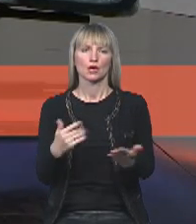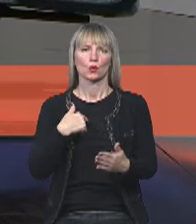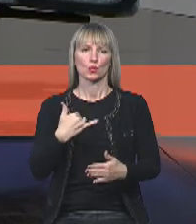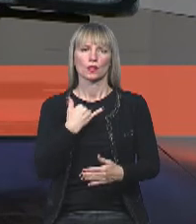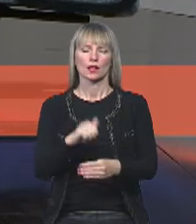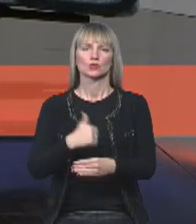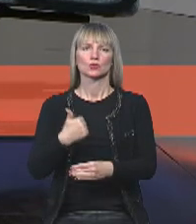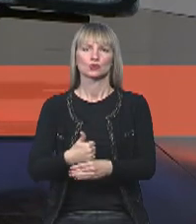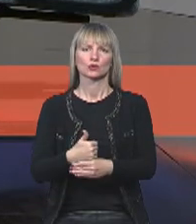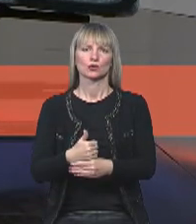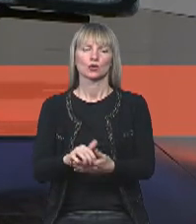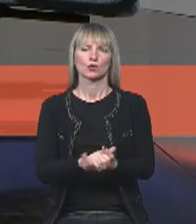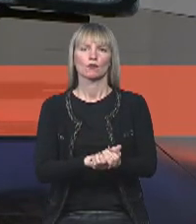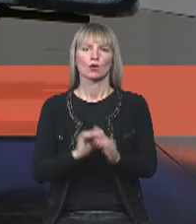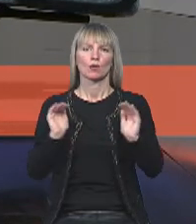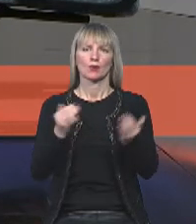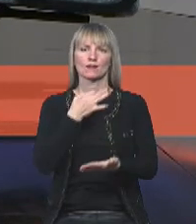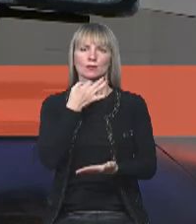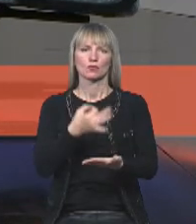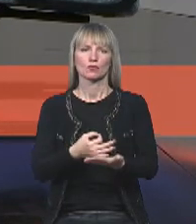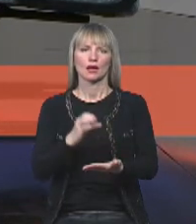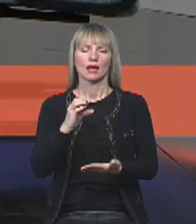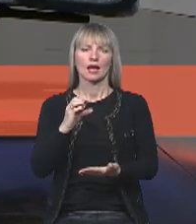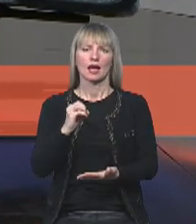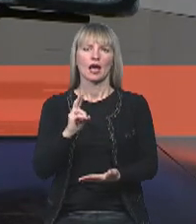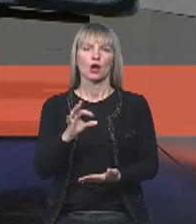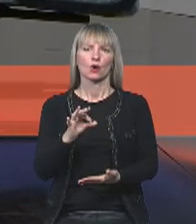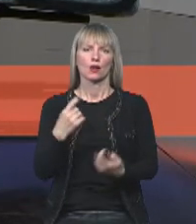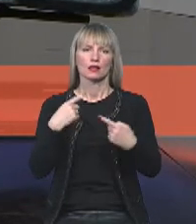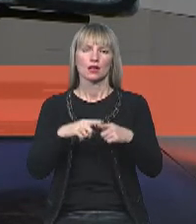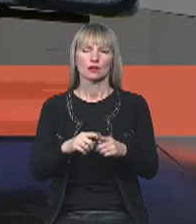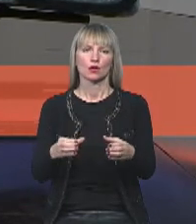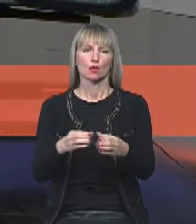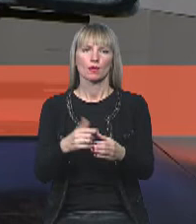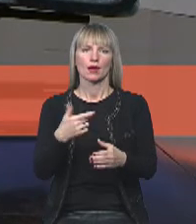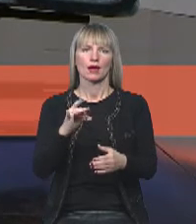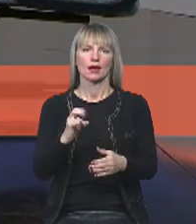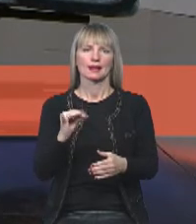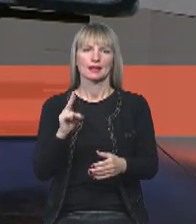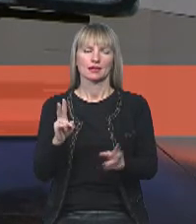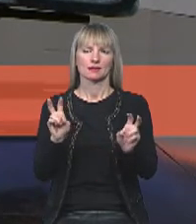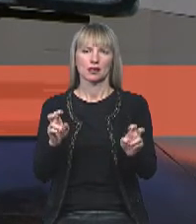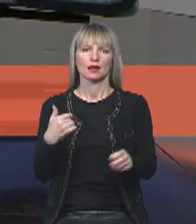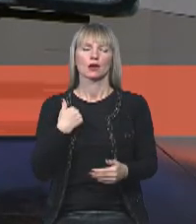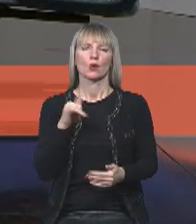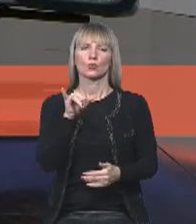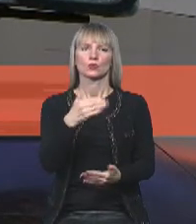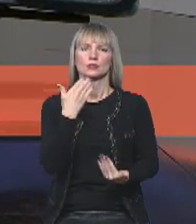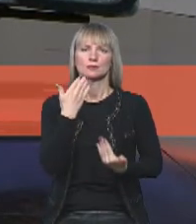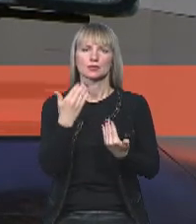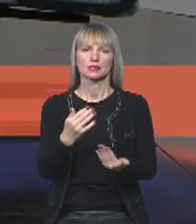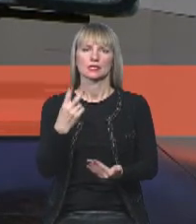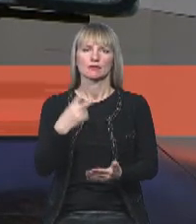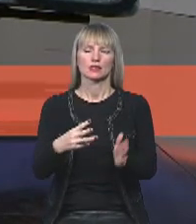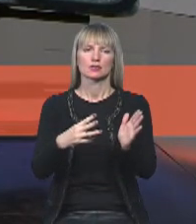очолює товариство з обмеженою відповідальністю, екотехнологічна компанія «Гранік». І я у нього запитала, вони з 98-го